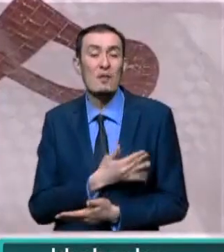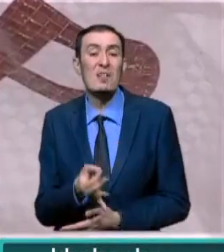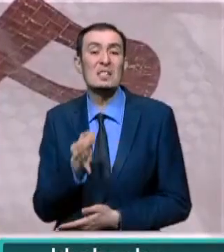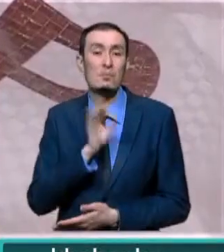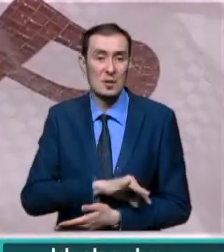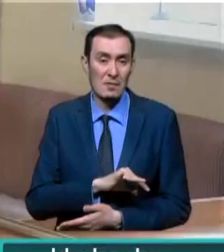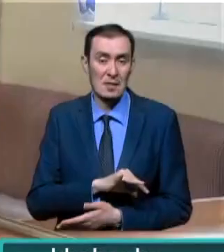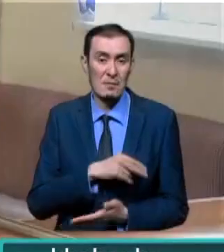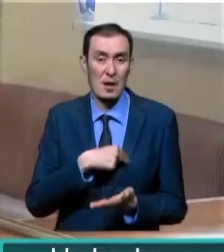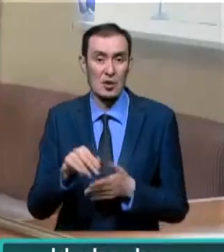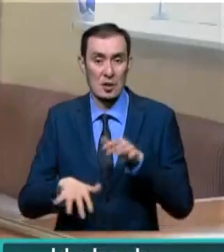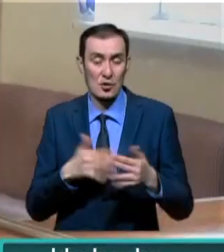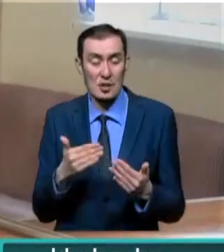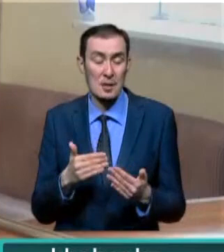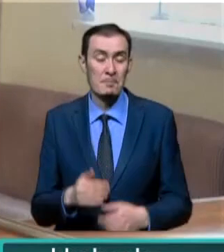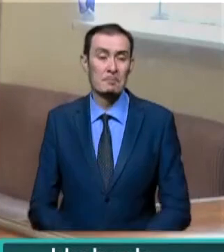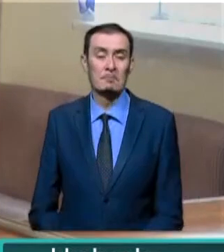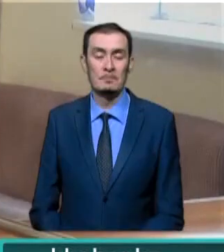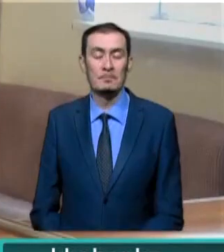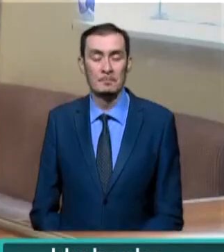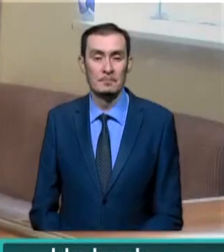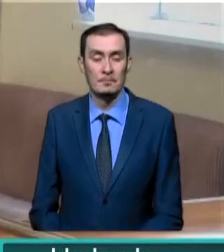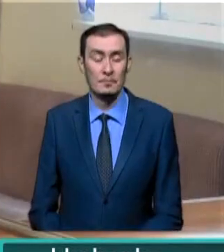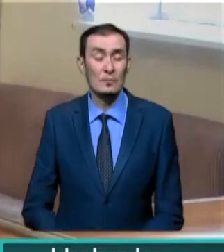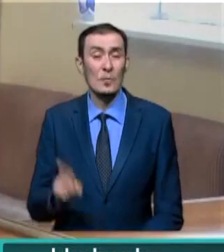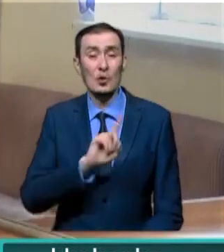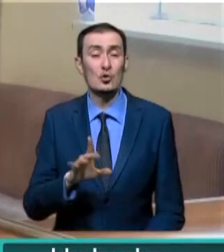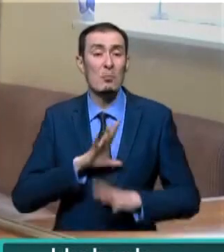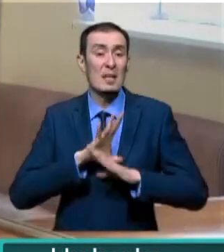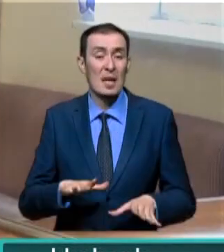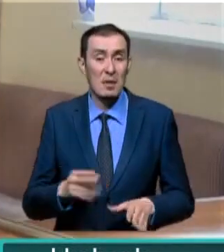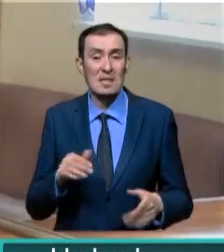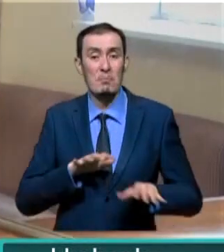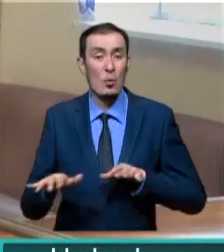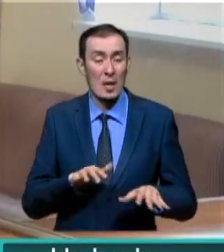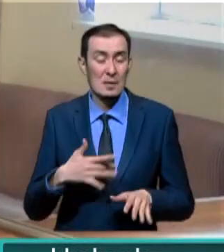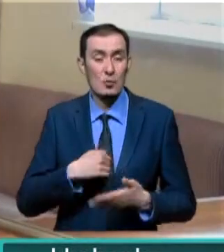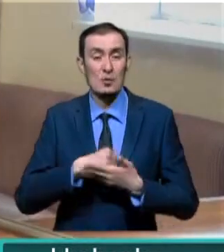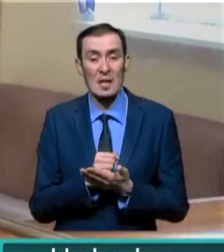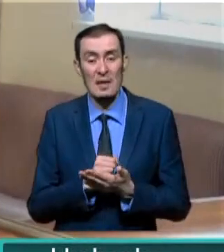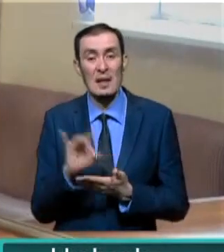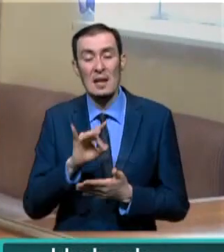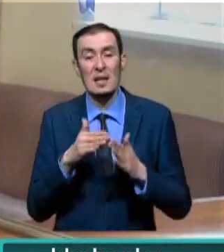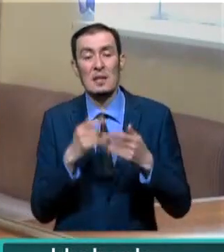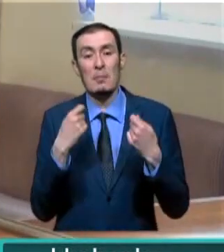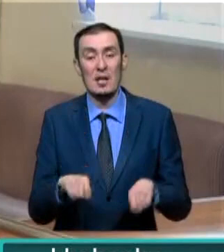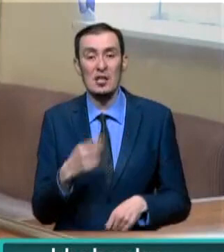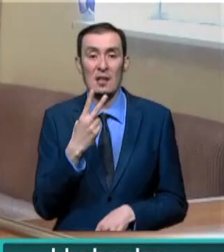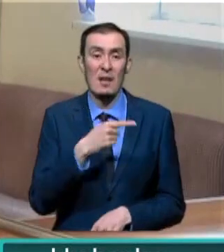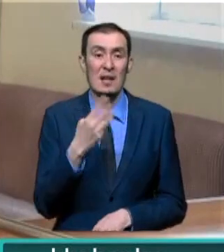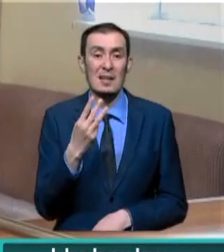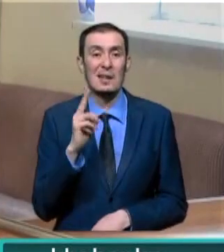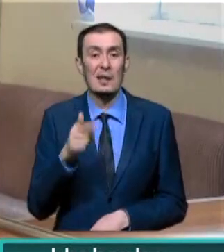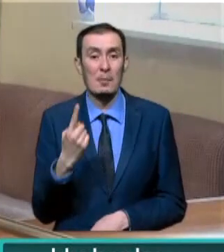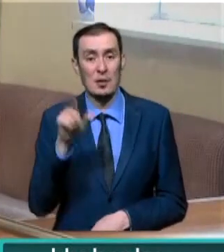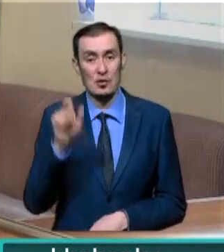воспользоваться ажиотажем. Спекуляция на алдын алу максатында. Чтобы избежать случаев спекуляции, мы установили лимит на продажу – 2-3 килограмма в